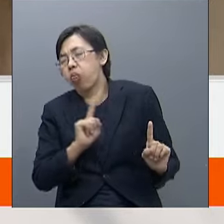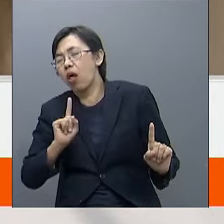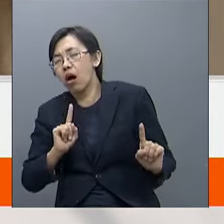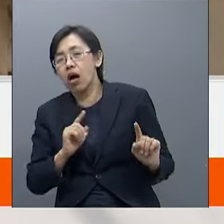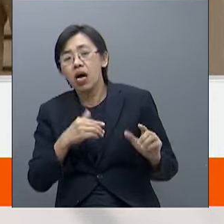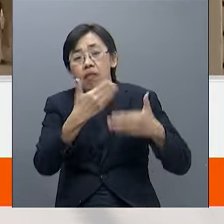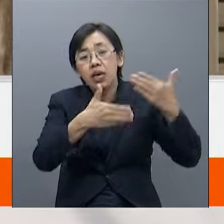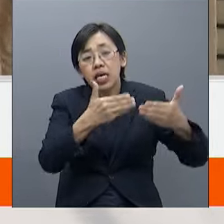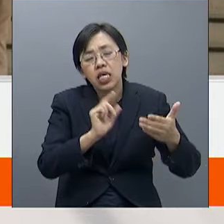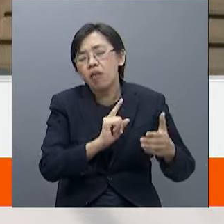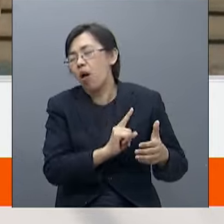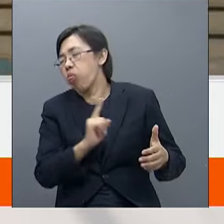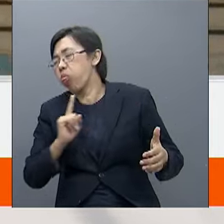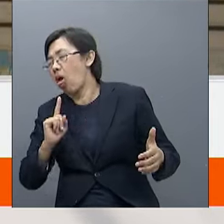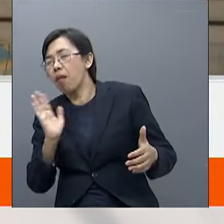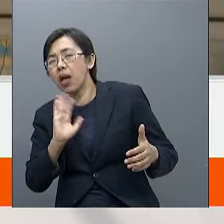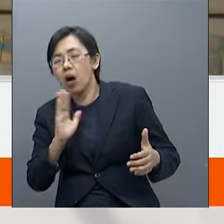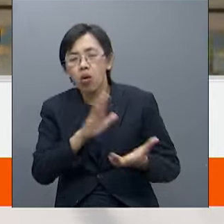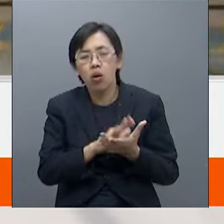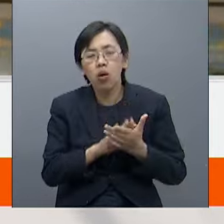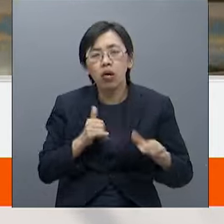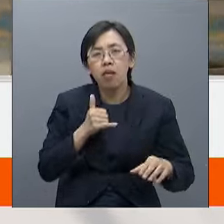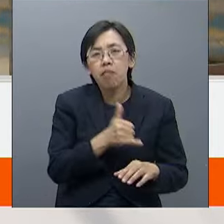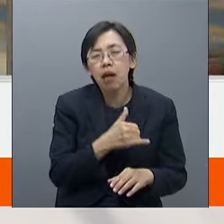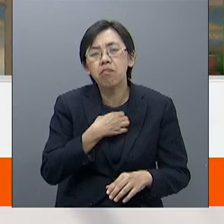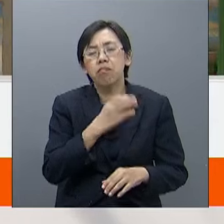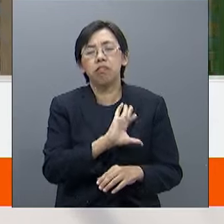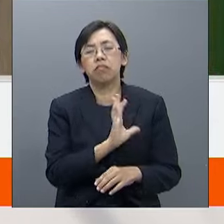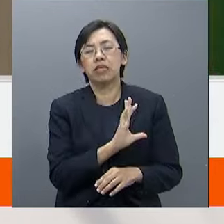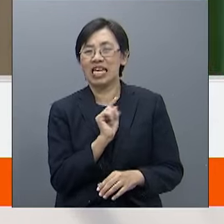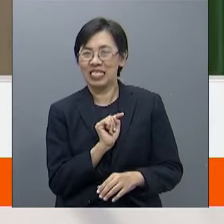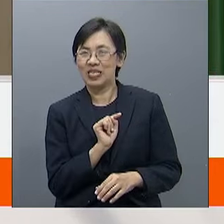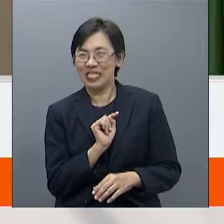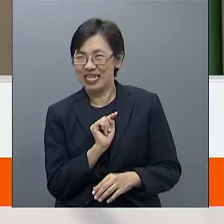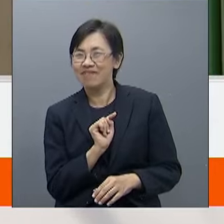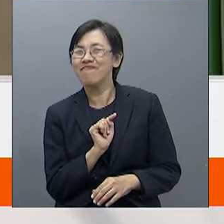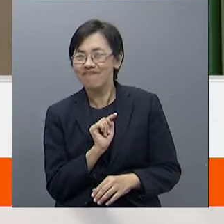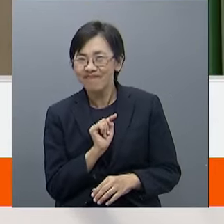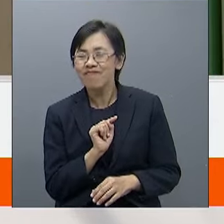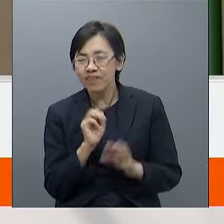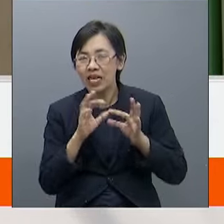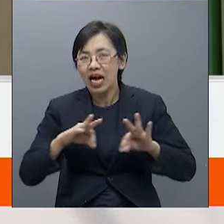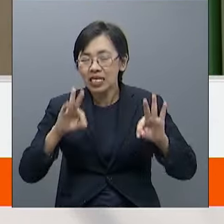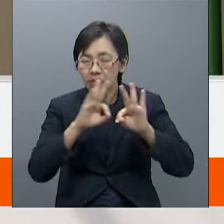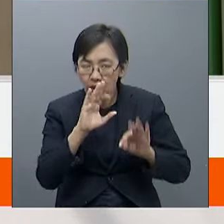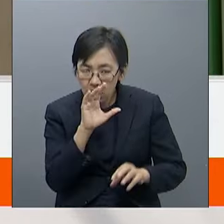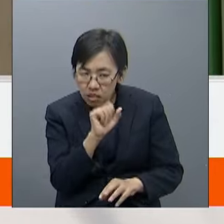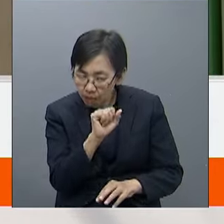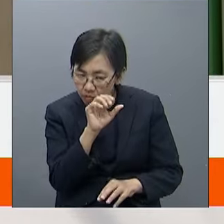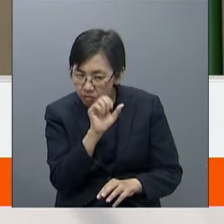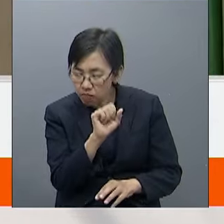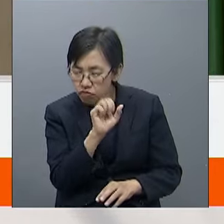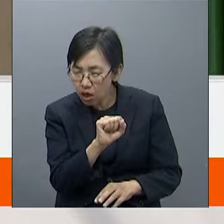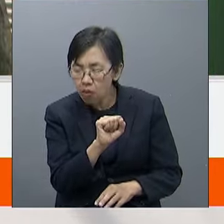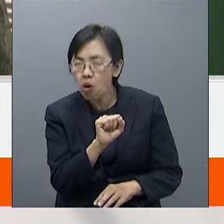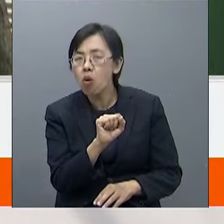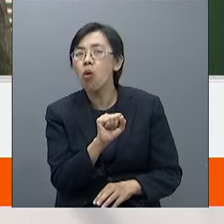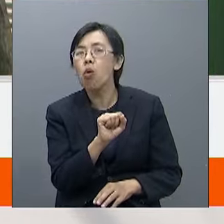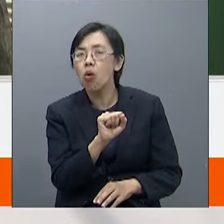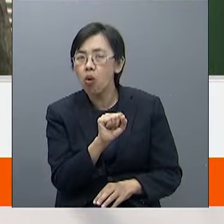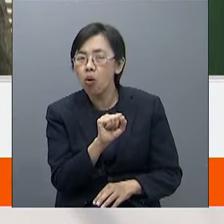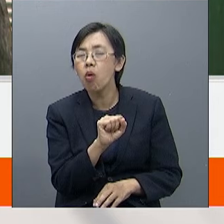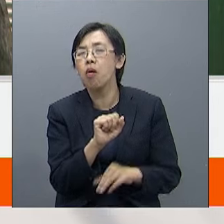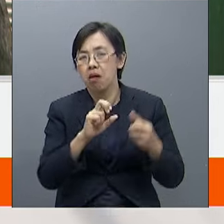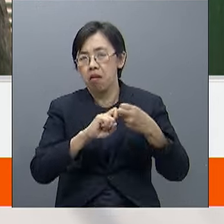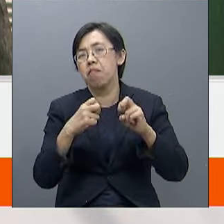ไรกับเพื่อนนะคะเริ่มไม่อยากไปโรงเรียนอันนี้เป็นพฤติกรรมสำคัญสำคัญที่เราควรจะต้องคิดว่ามันน่าจะมีปัญ